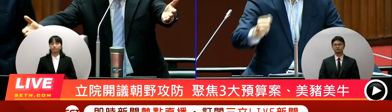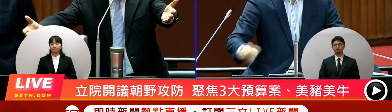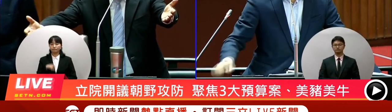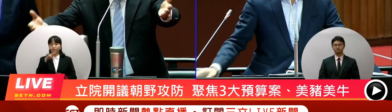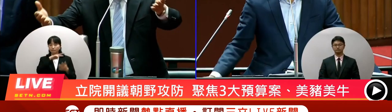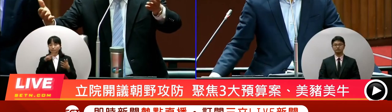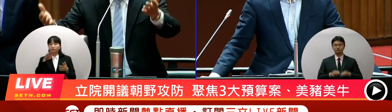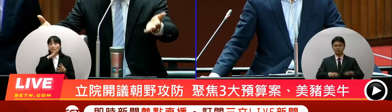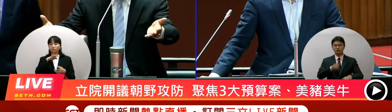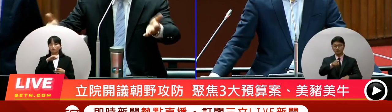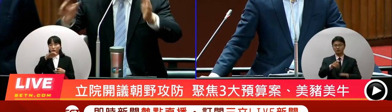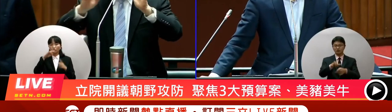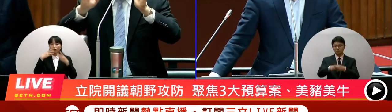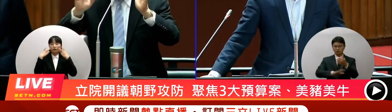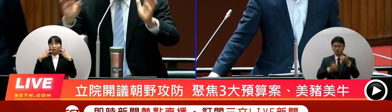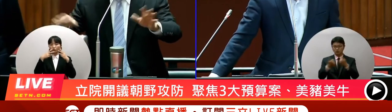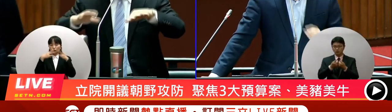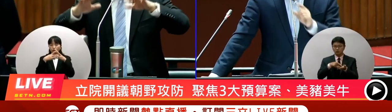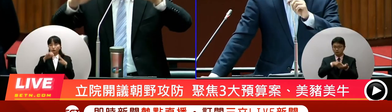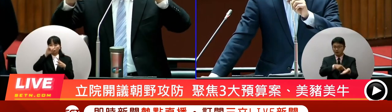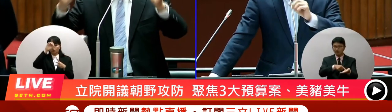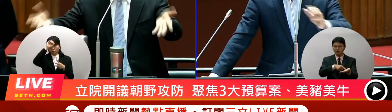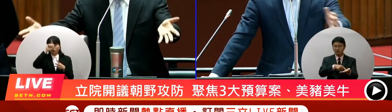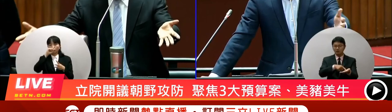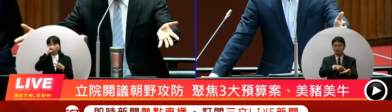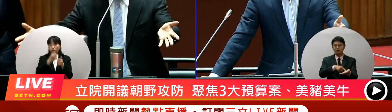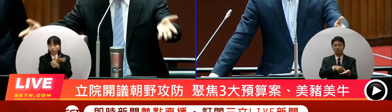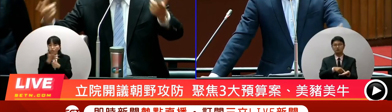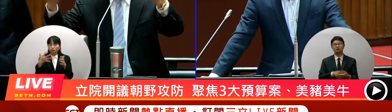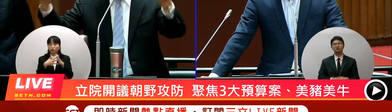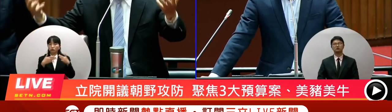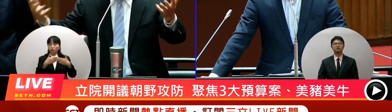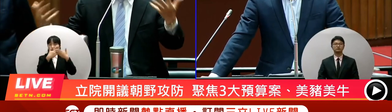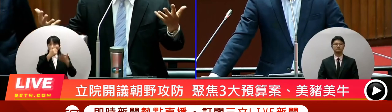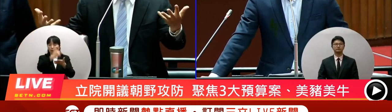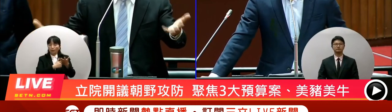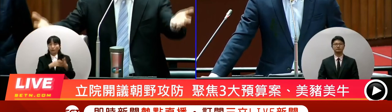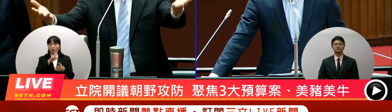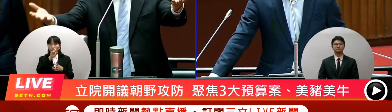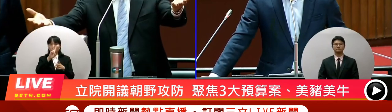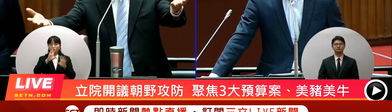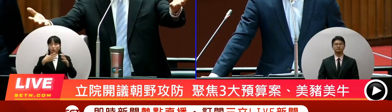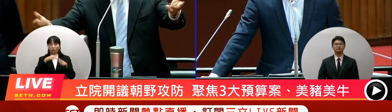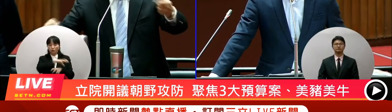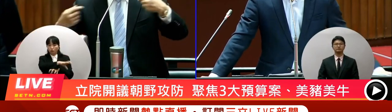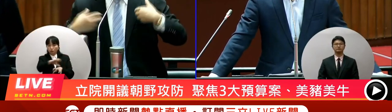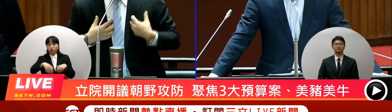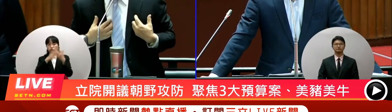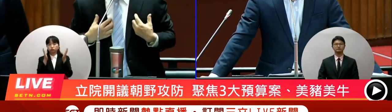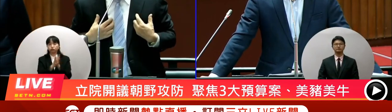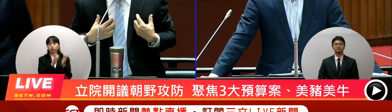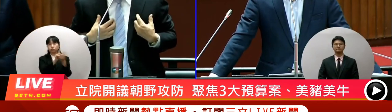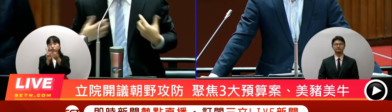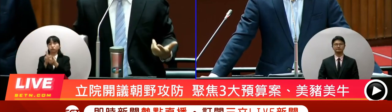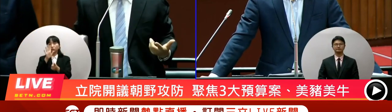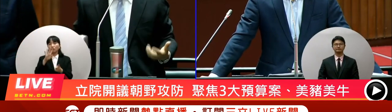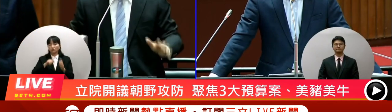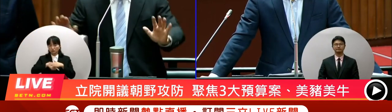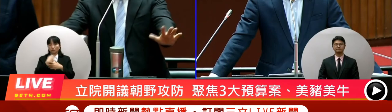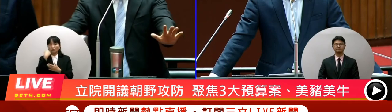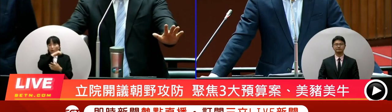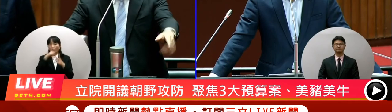农会编列的， 到现在中国。出来的周边12国通通沦陷，只有台湾跟